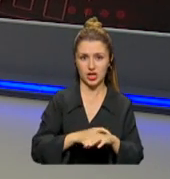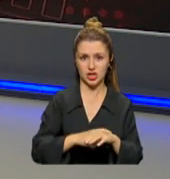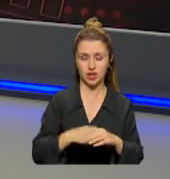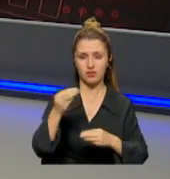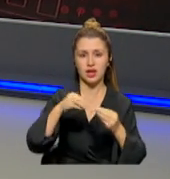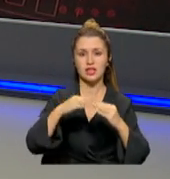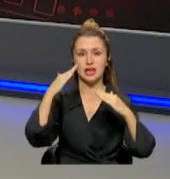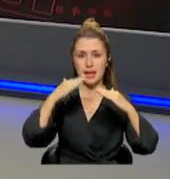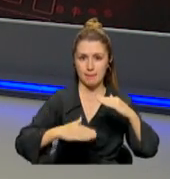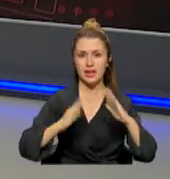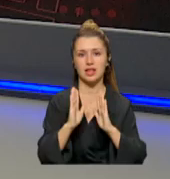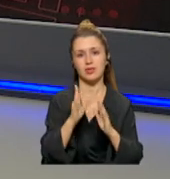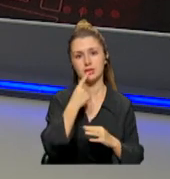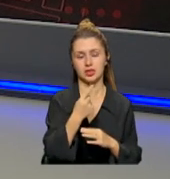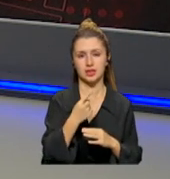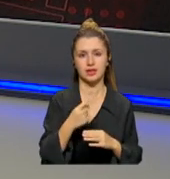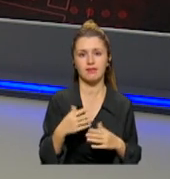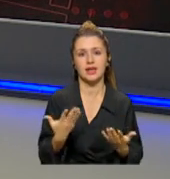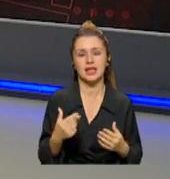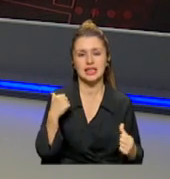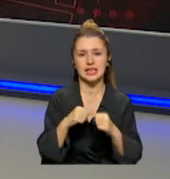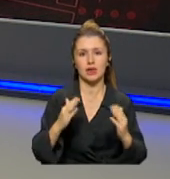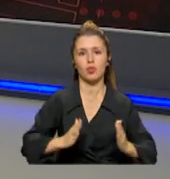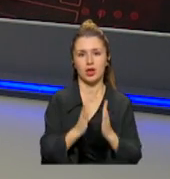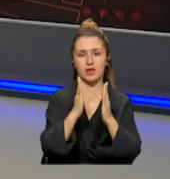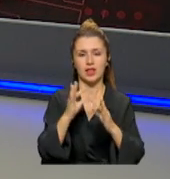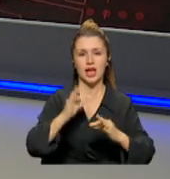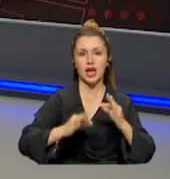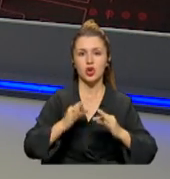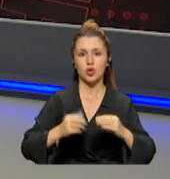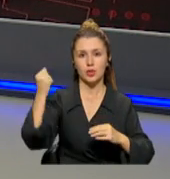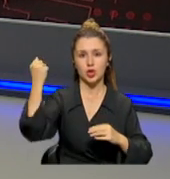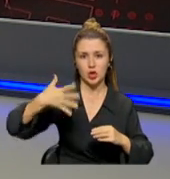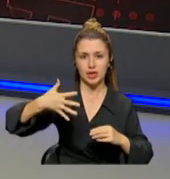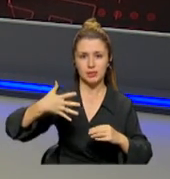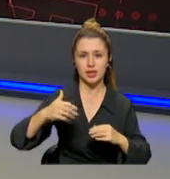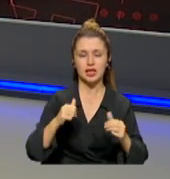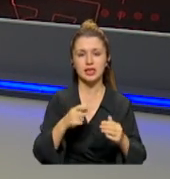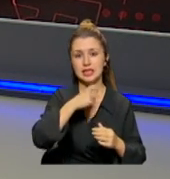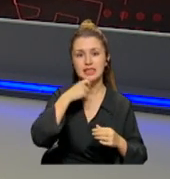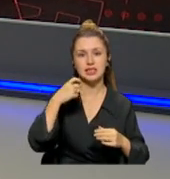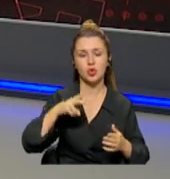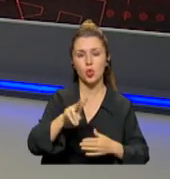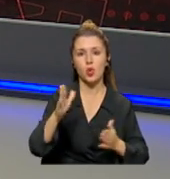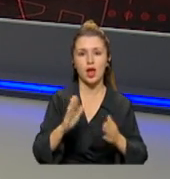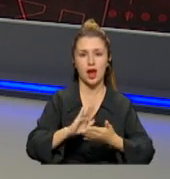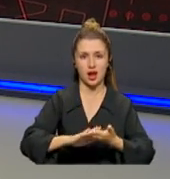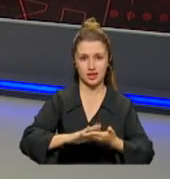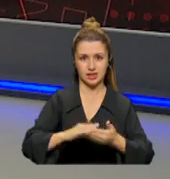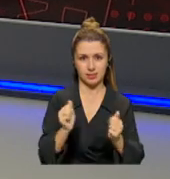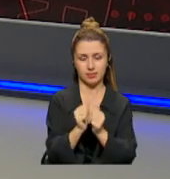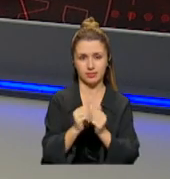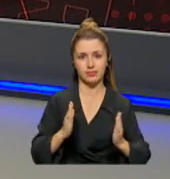faizler inmeye devam edecek dedi. Ve yine muhalefetle ekonomi yönetiminden eski yol arkadaşlarıyla bir kez daha